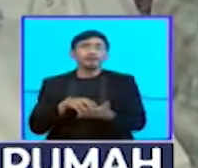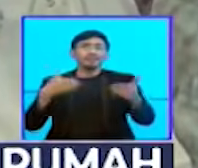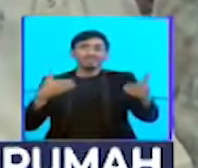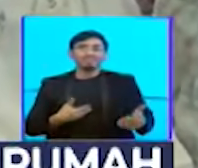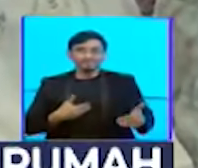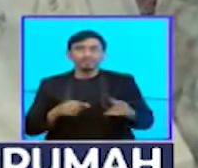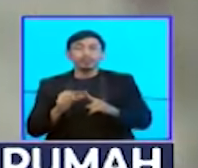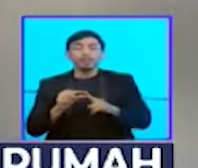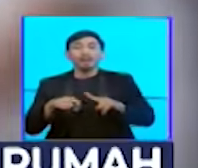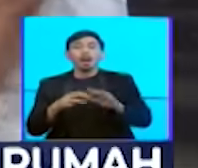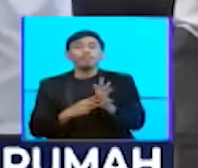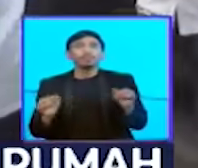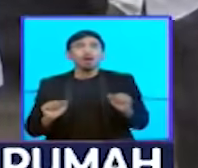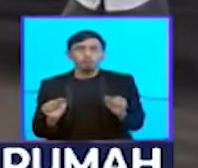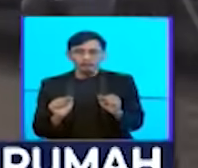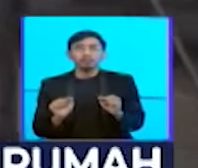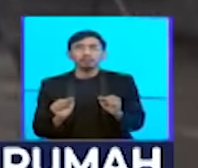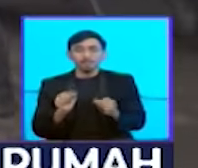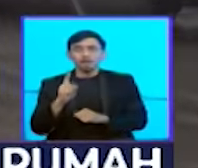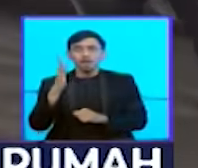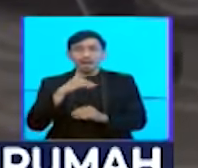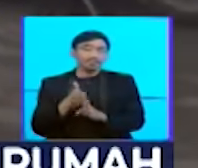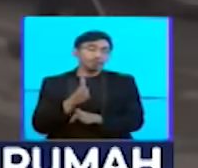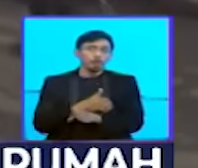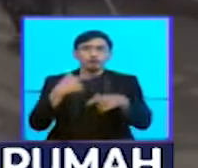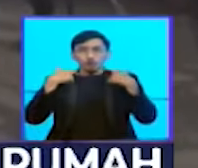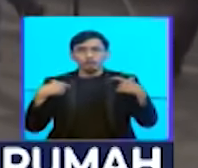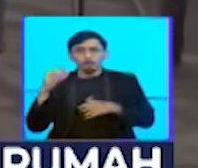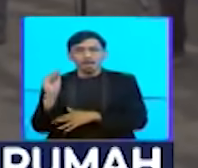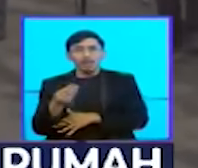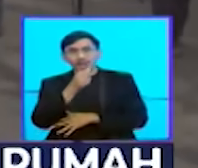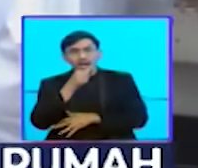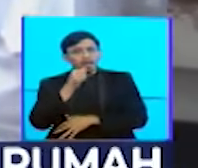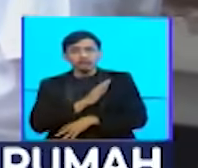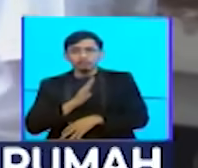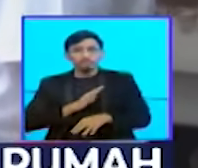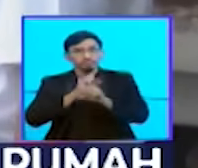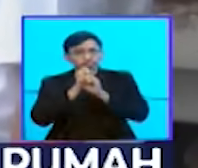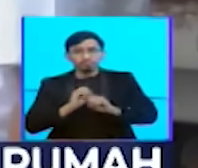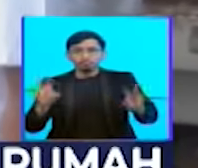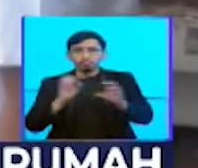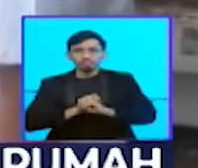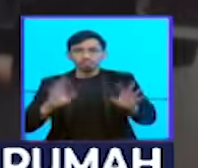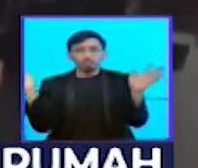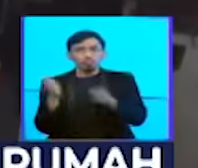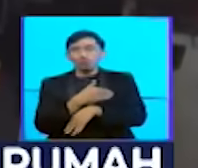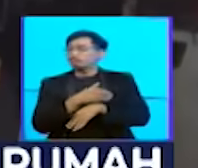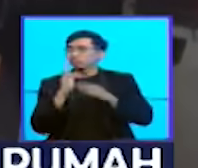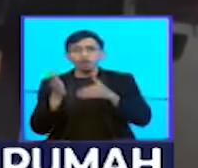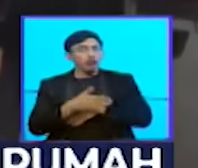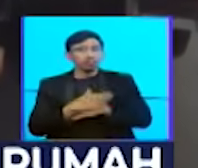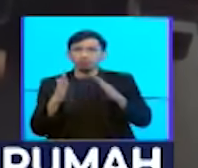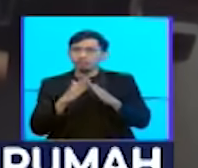darurat. Sehari sebelumnya, Gubernur DKI Jakarta Anies Baswedan meminta agar umat muslim ibu kota melaksanakan sholat Idul Adha di rumah masing-masing